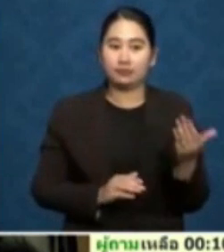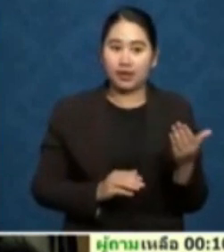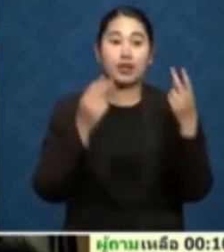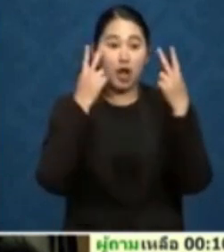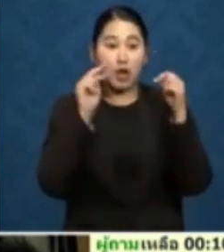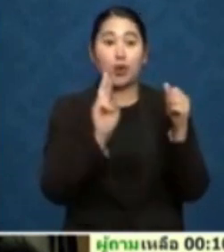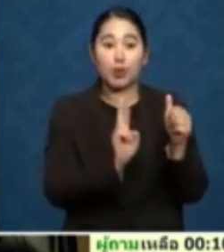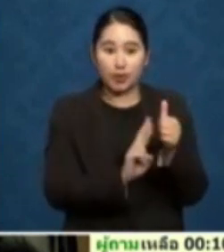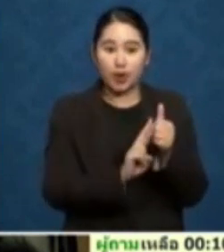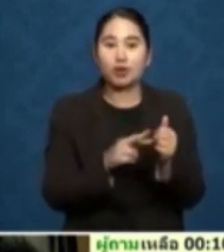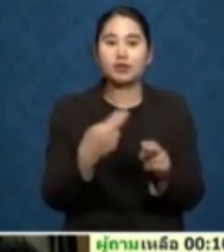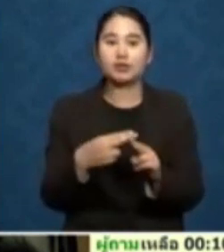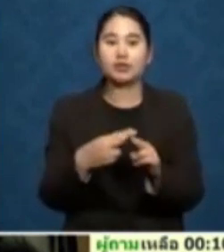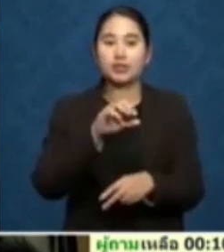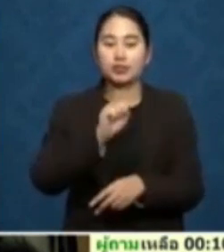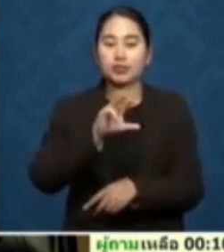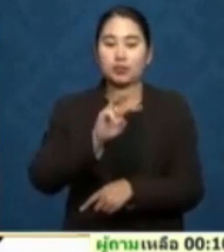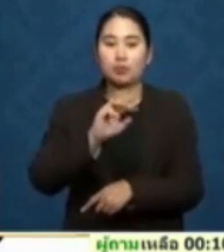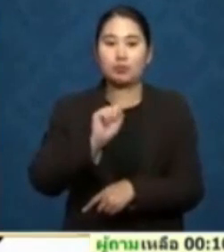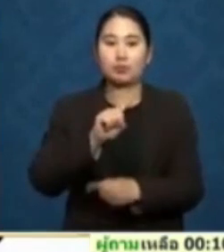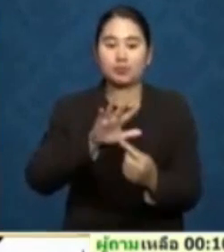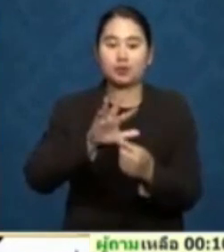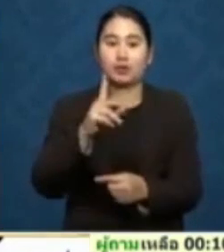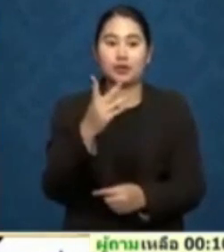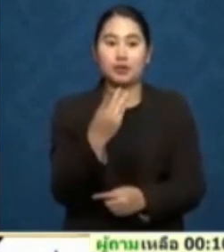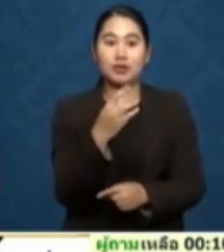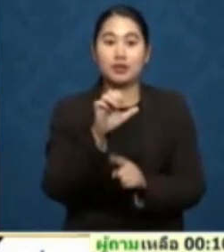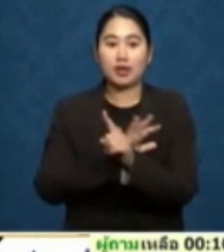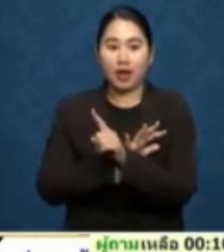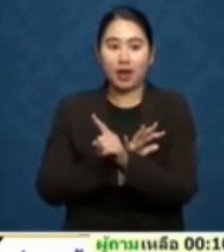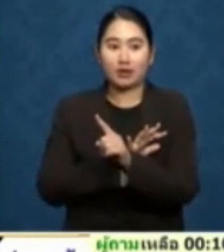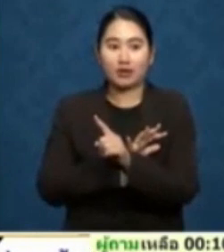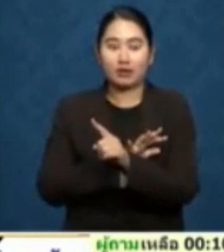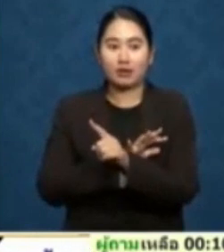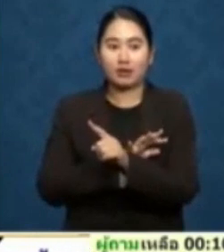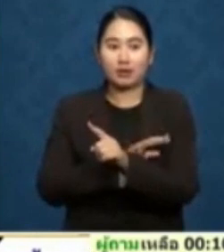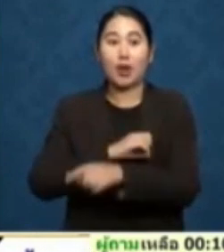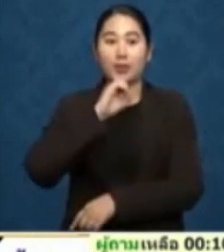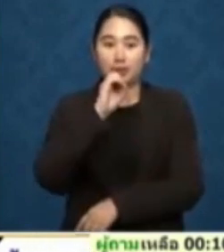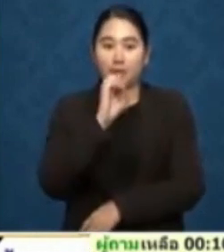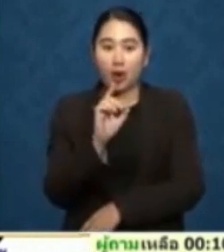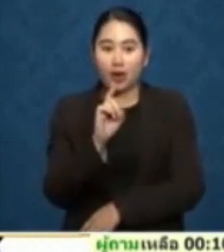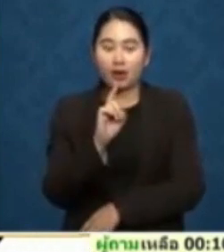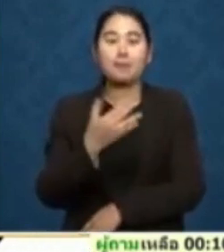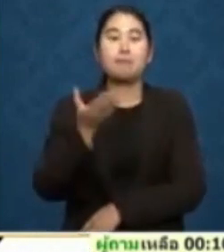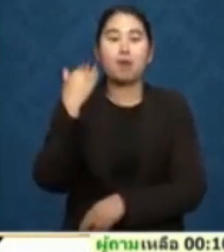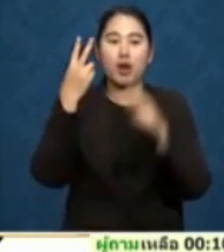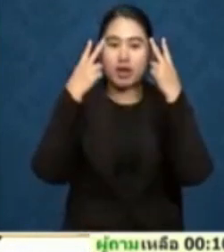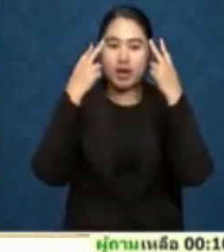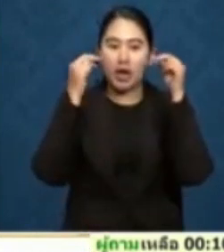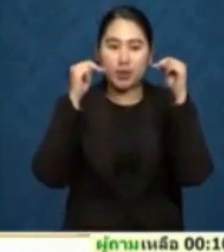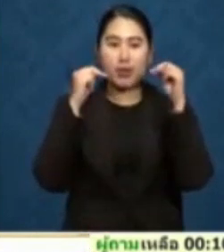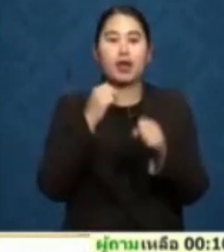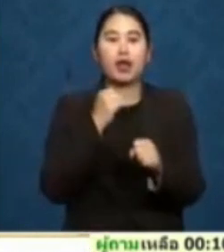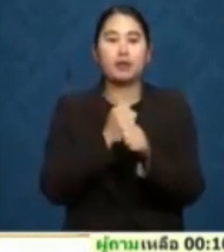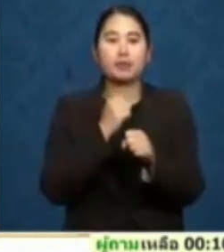ได้ท่านสมศักดิ์นะครับได้บอกเองว่าท่านนายกเองก็ใหม่นะครับอดีตเนี่ยท่านนายกเศรษฐาเนี่ยก็ไปได้ไปลงทุนทำธุร